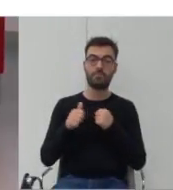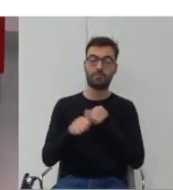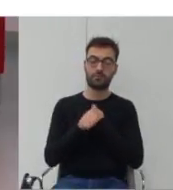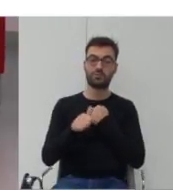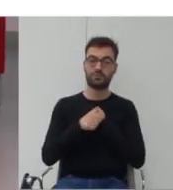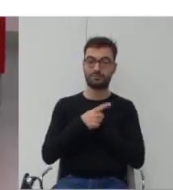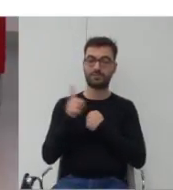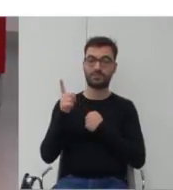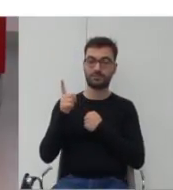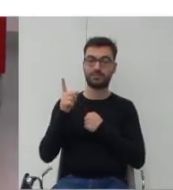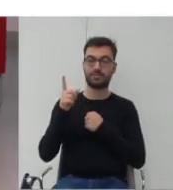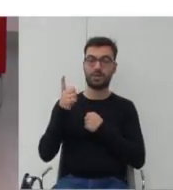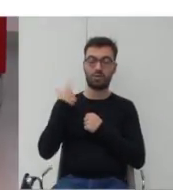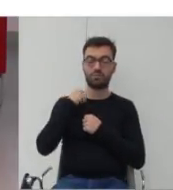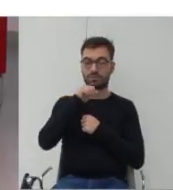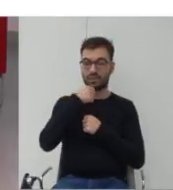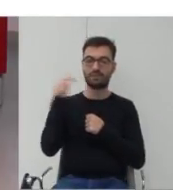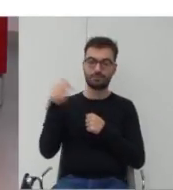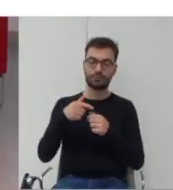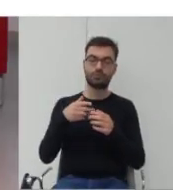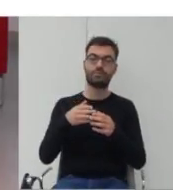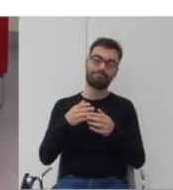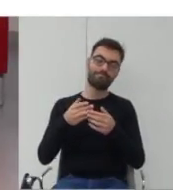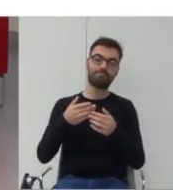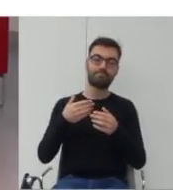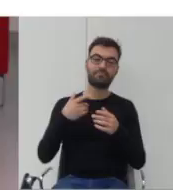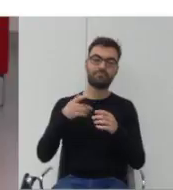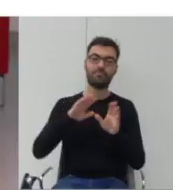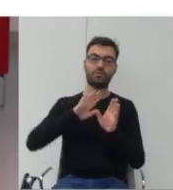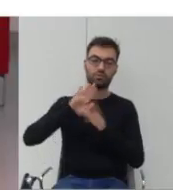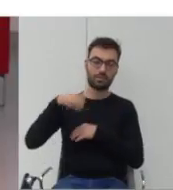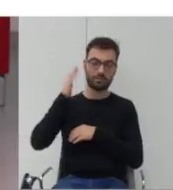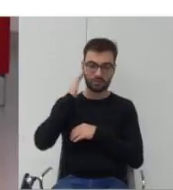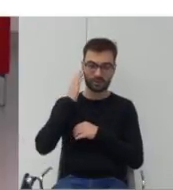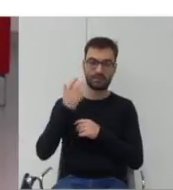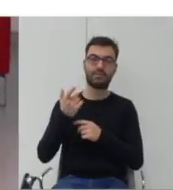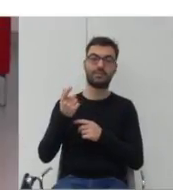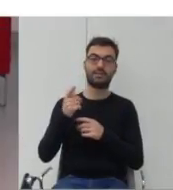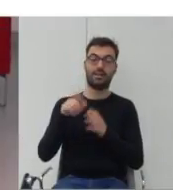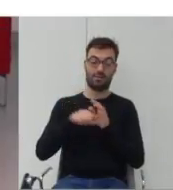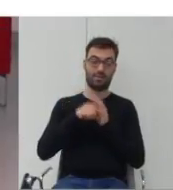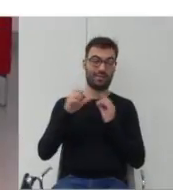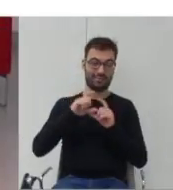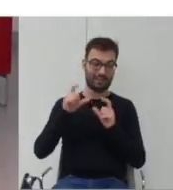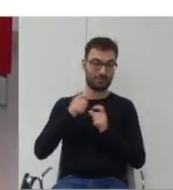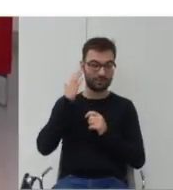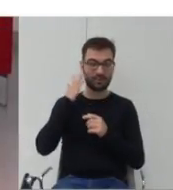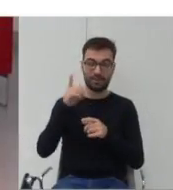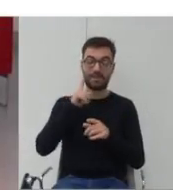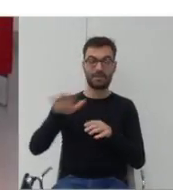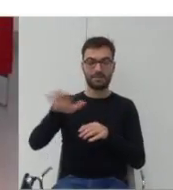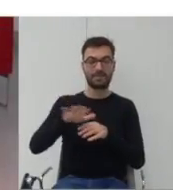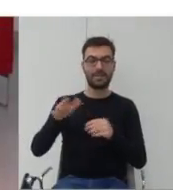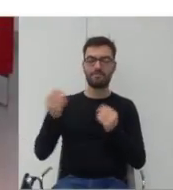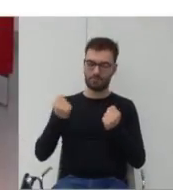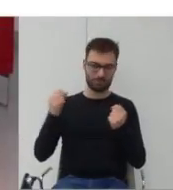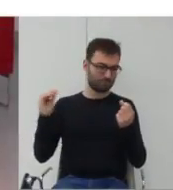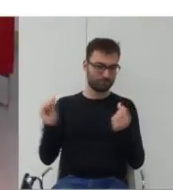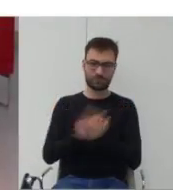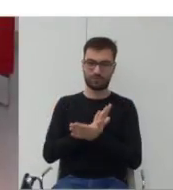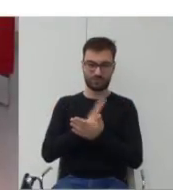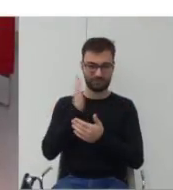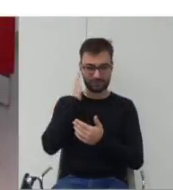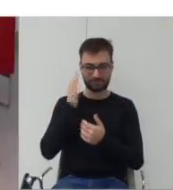do opuszczenia swojego dotychczasowego mieszkania, które przecież jest tak naprawdę przestrzenią, do której są